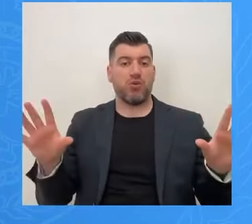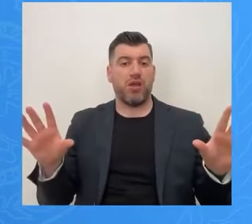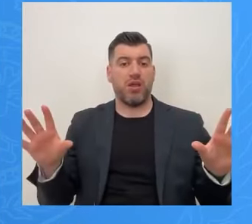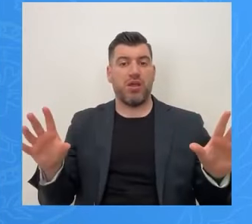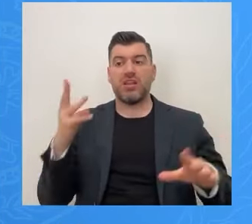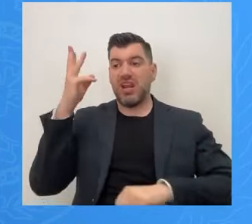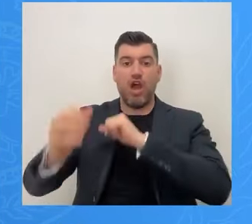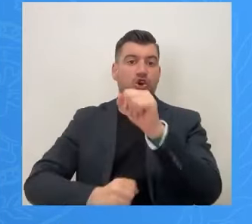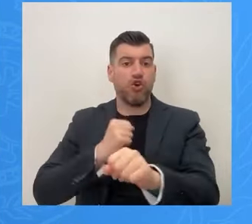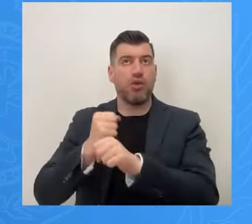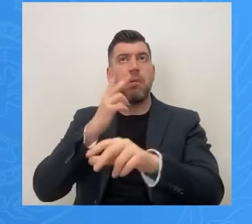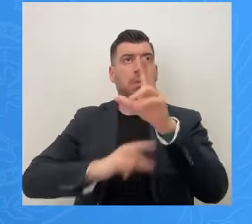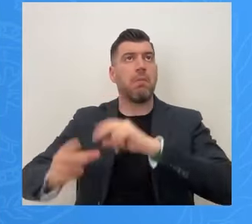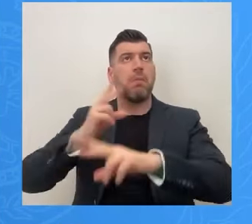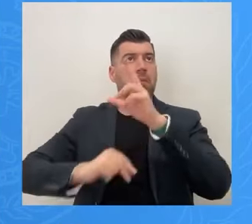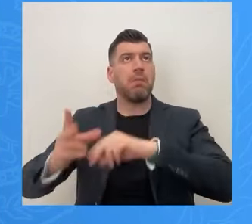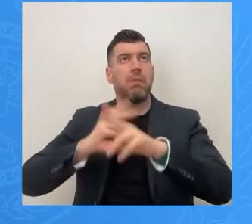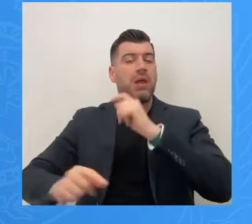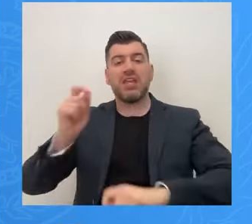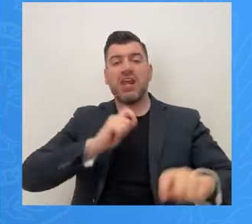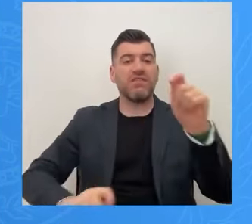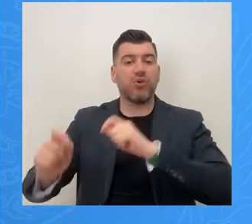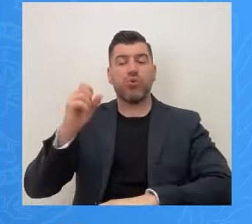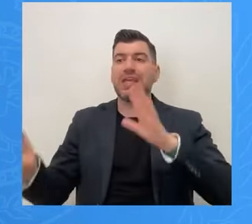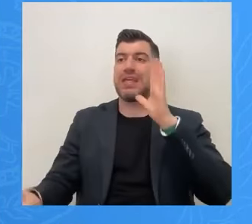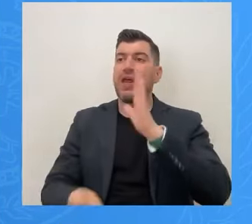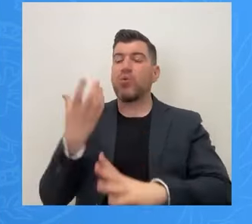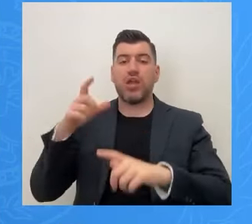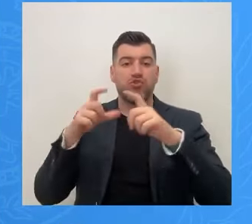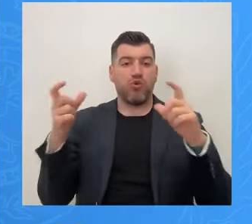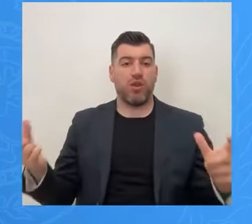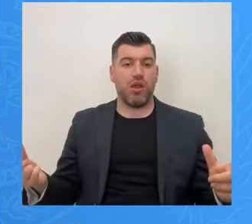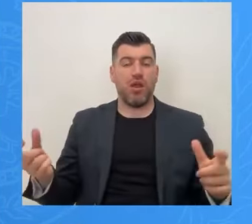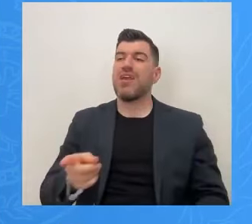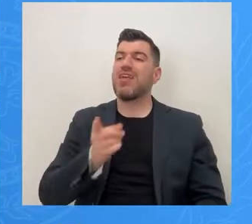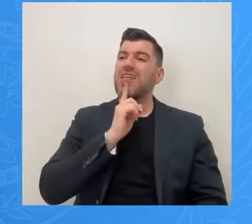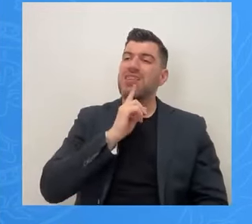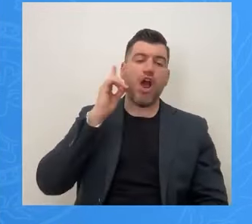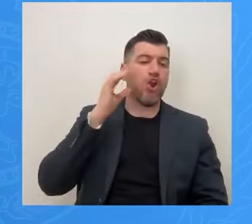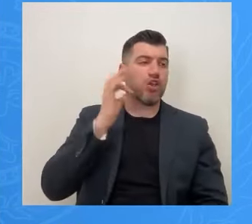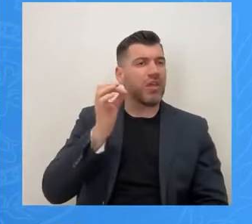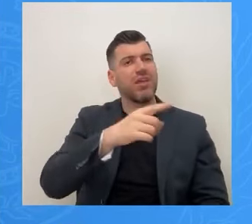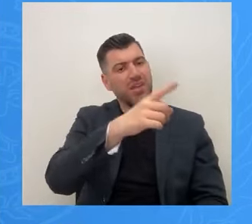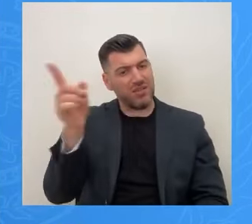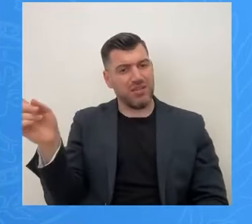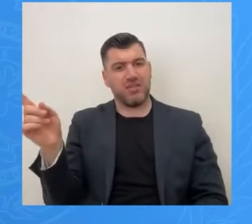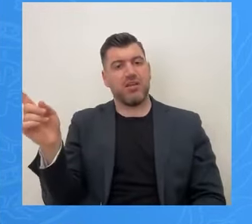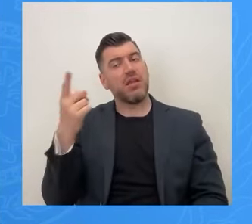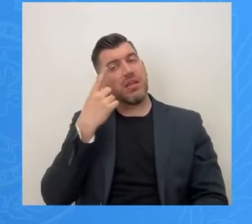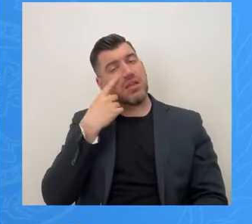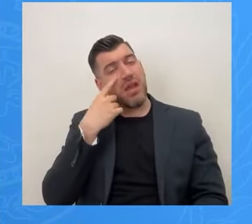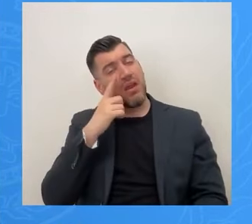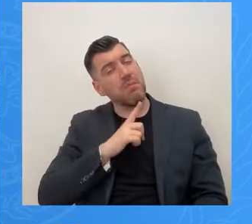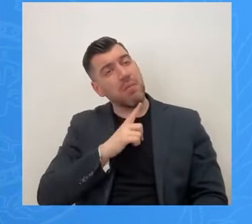3 χρόνια που το συζητάγαμε για το να φτιαχτούν καινούργια σχολεία. Στην ίδια λογική κινήσετε και εσείς μέχρι τώρα. Και περιμένουμε να δούμε όταν